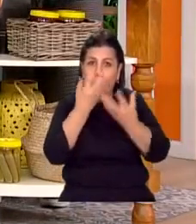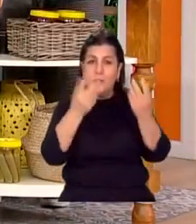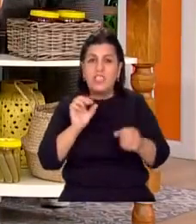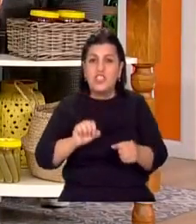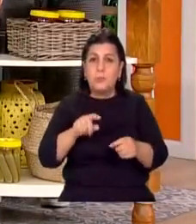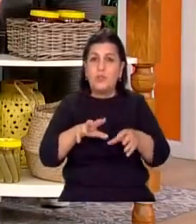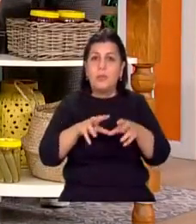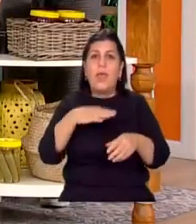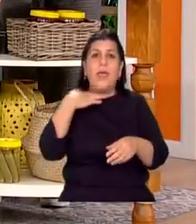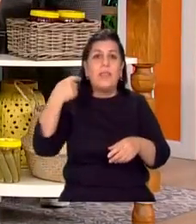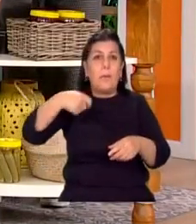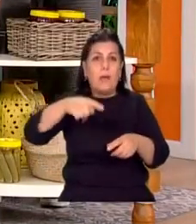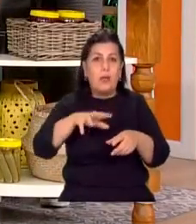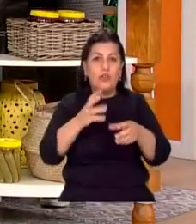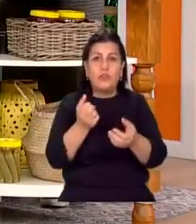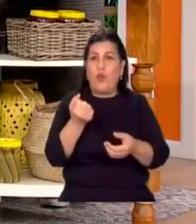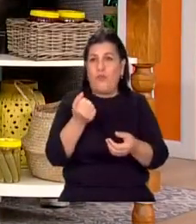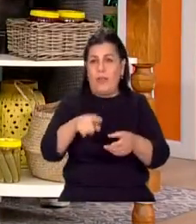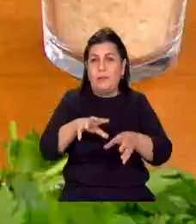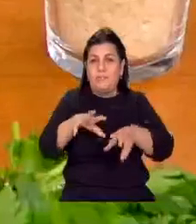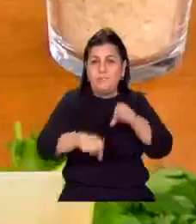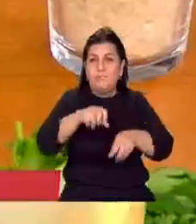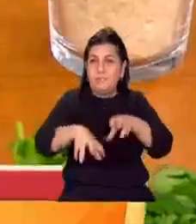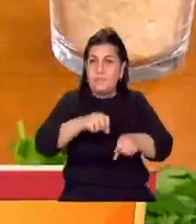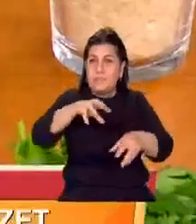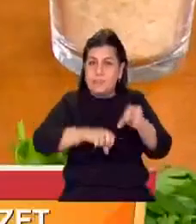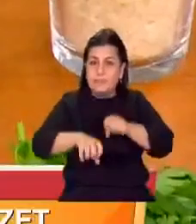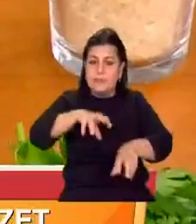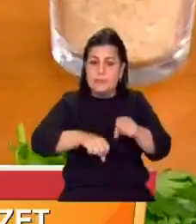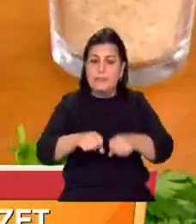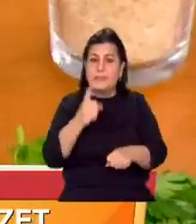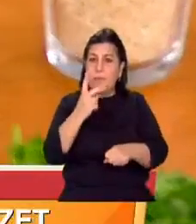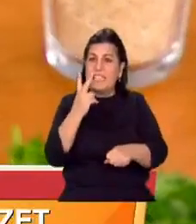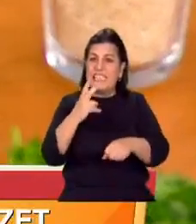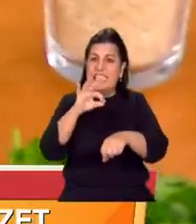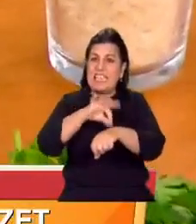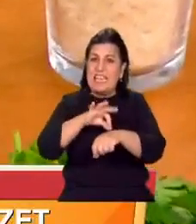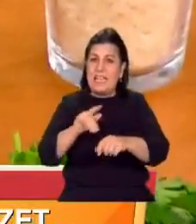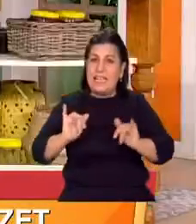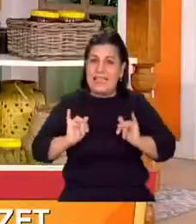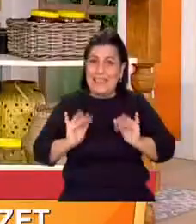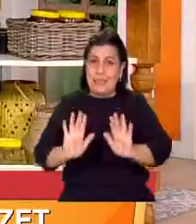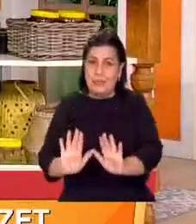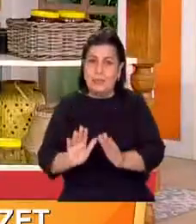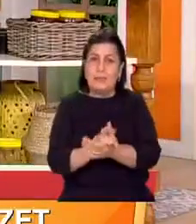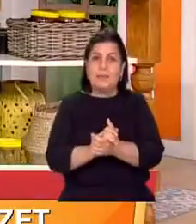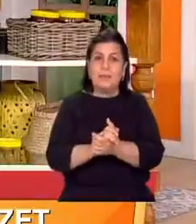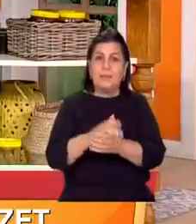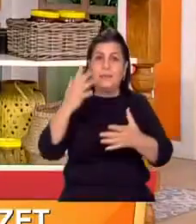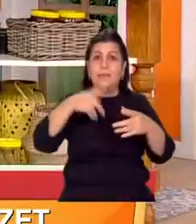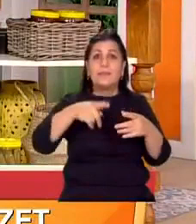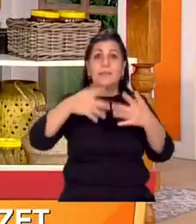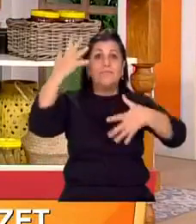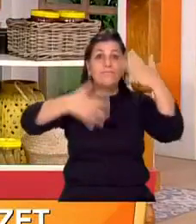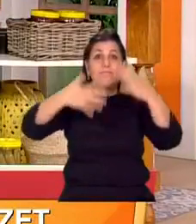şimdi Köfte mi yoğurdum Evet çok basit Aslı Köfte mi yoğurdum şu an bu 1-2 dakika dinlenirken ben hemen ekranlarınıza da